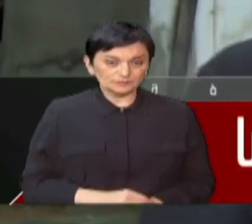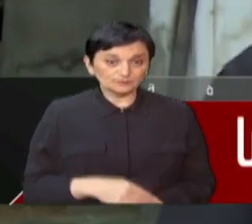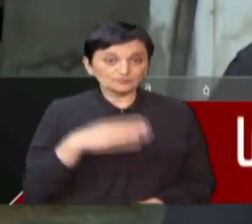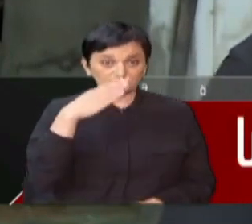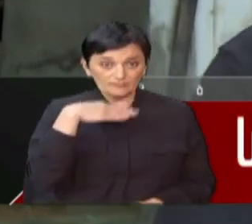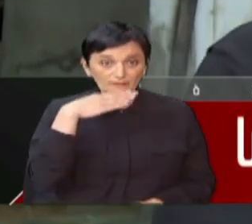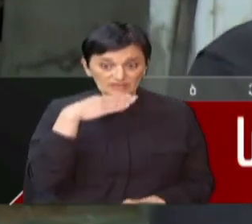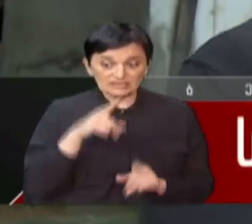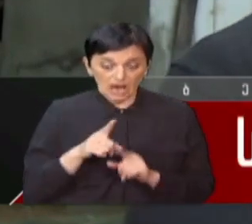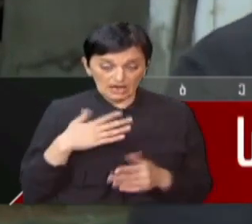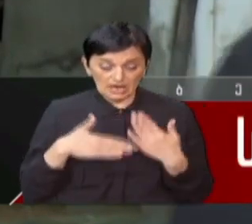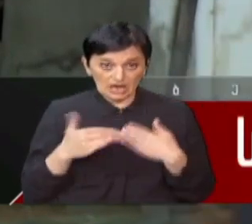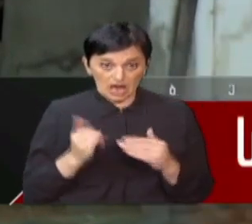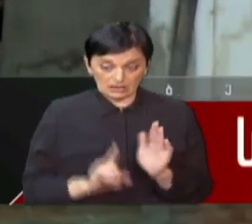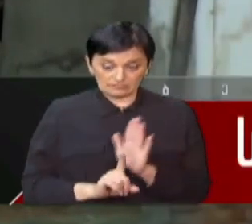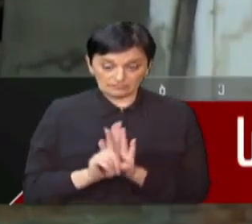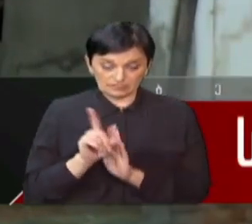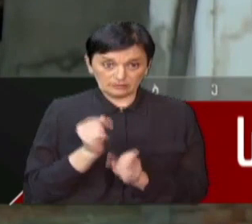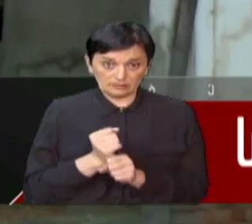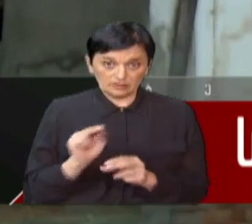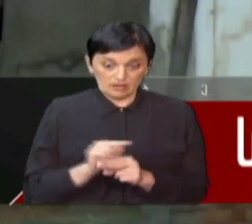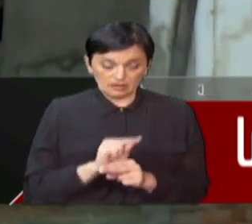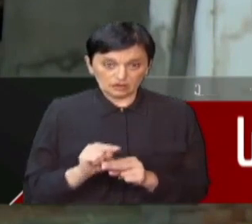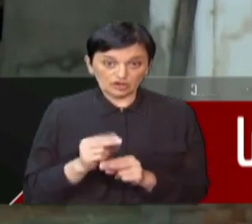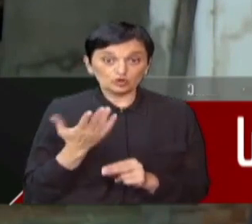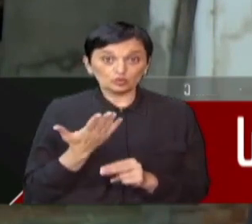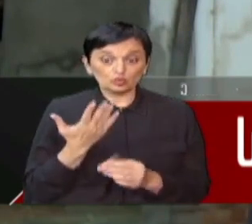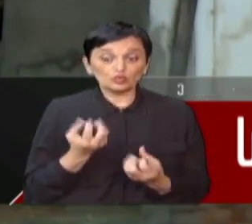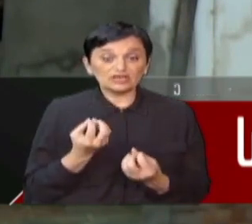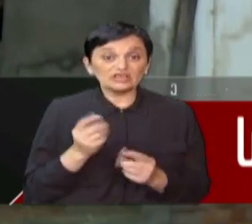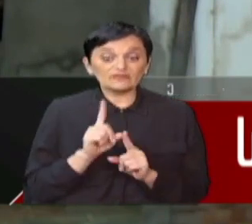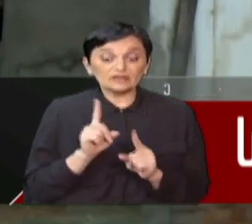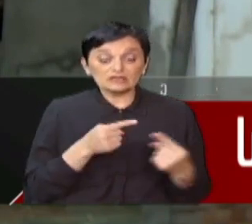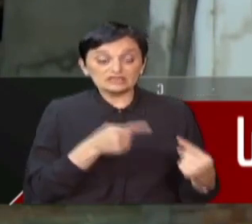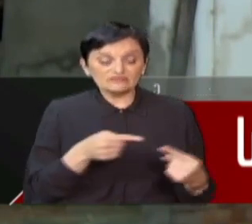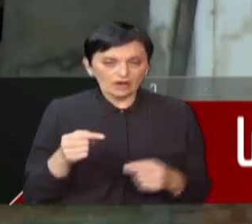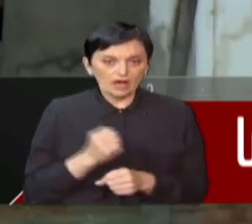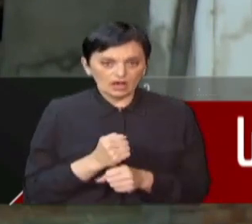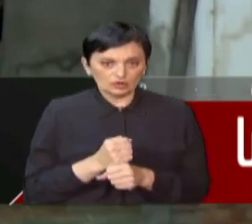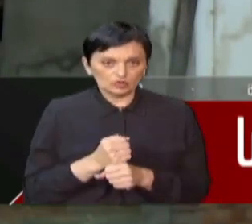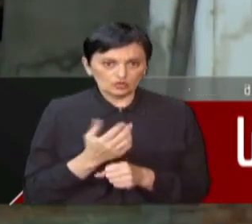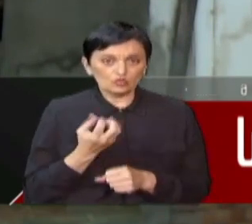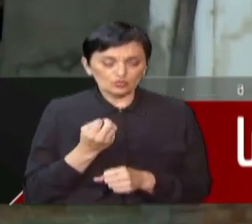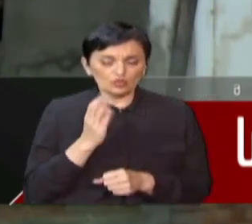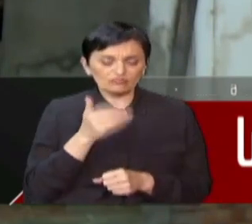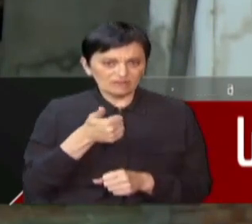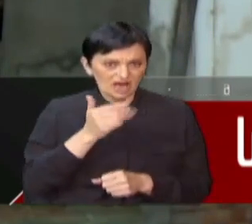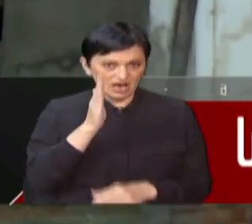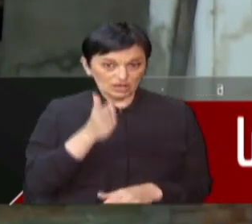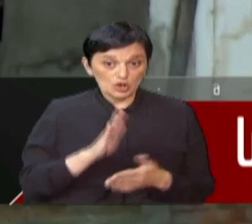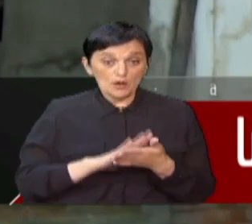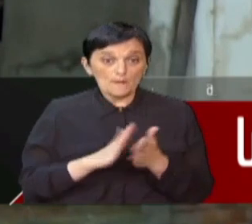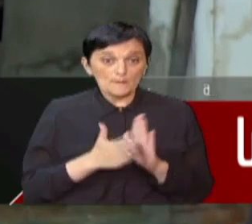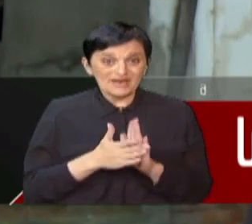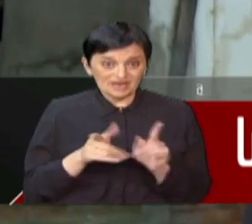Წყალიც გაგვიხარდა ახლა რომ შემოვიდე და თუ კიდევ უფრო სხვანაირად გააკეთებენ, უფრო კარგი იქნება. Ანუ პირობებს